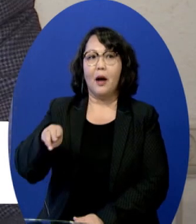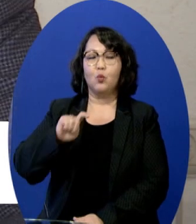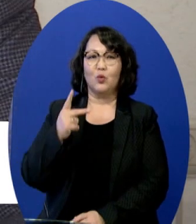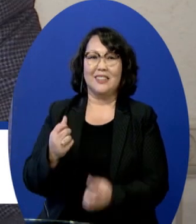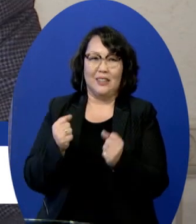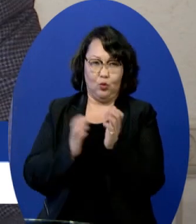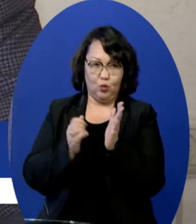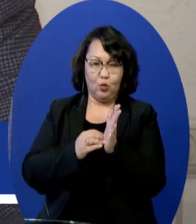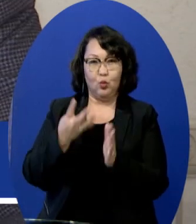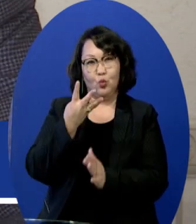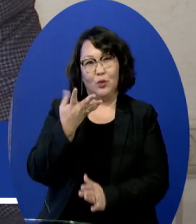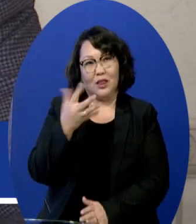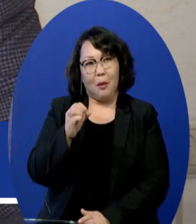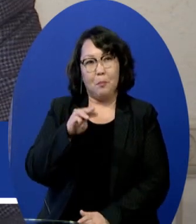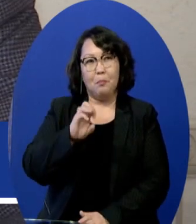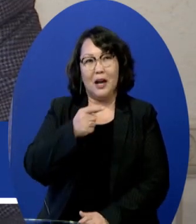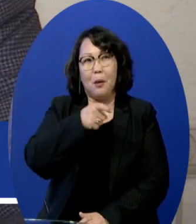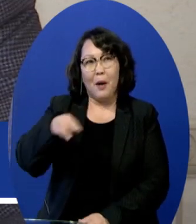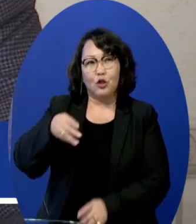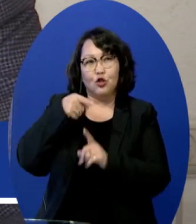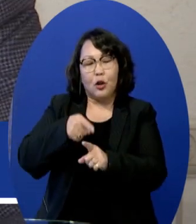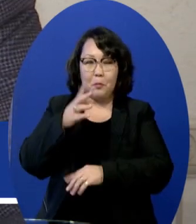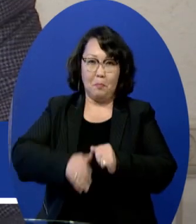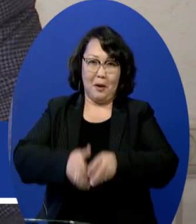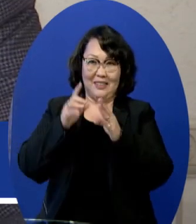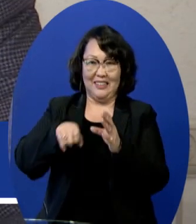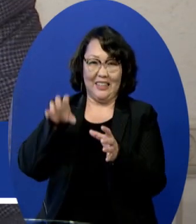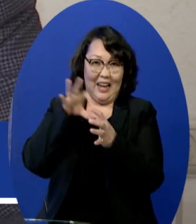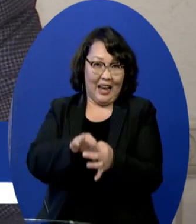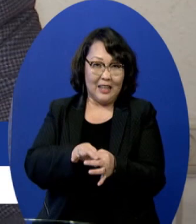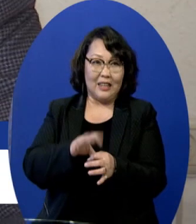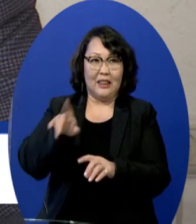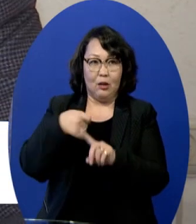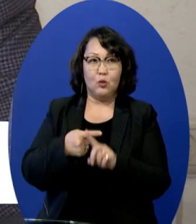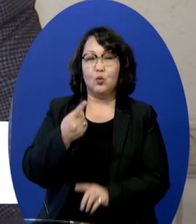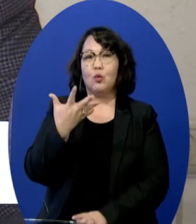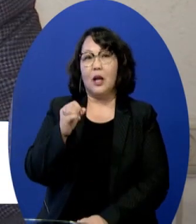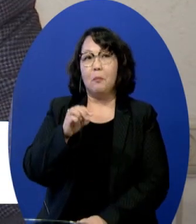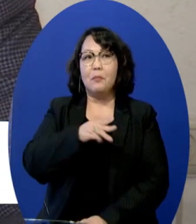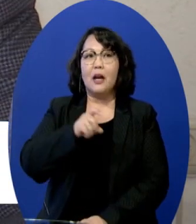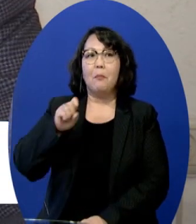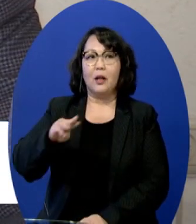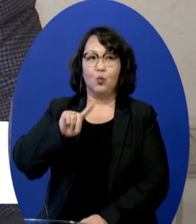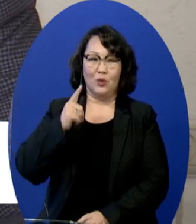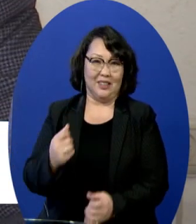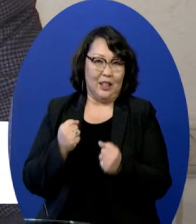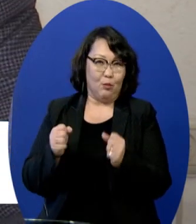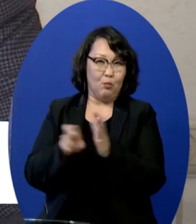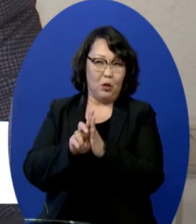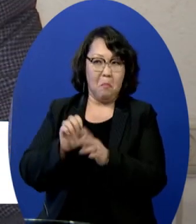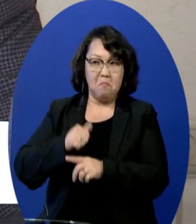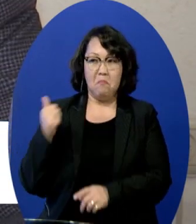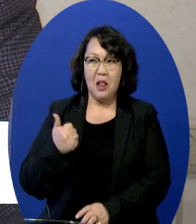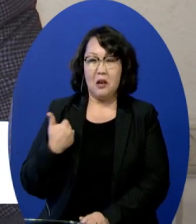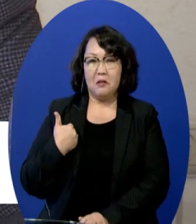мегаватт барьсан байсан бол тэрийг хаагаад дээр нь 150 мегаваттын одоо бэлтгэл хүчин чадал нөөцтэй байх байсан биш. Ийм